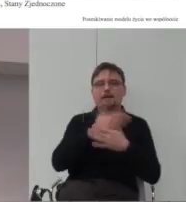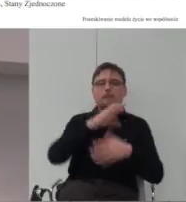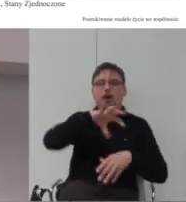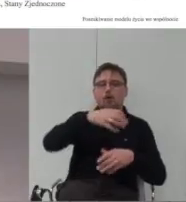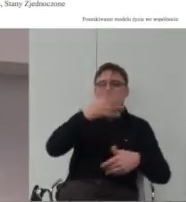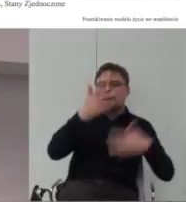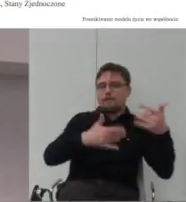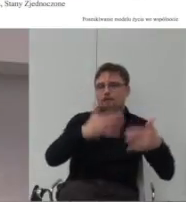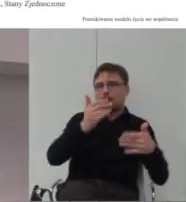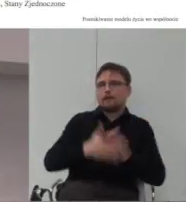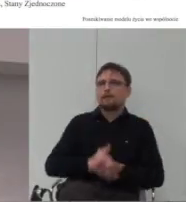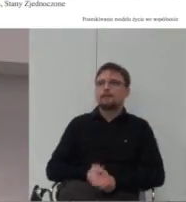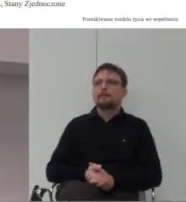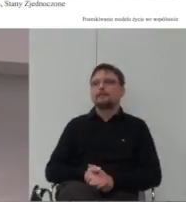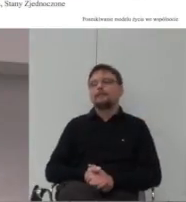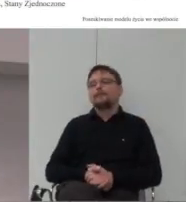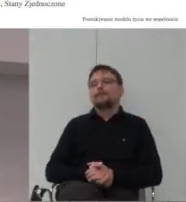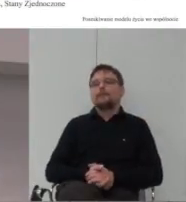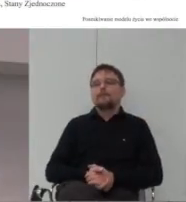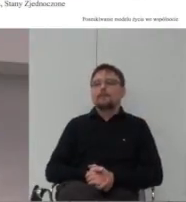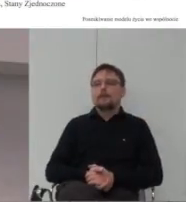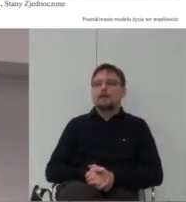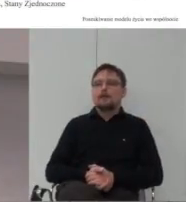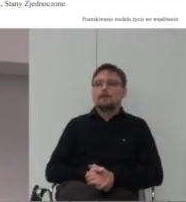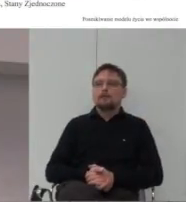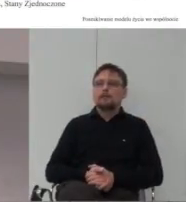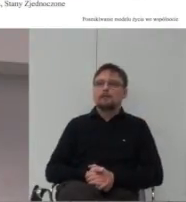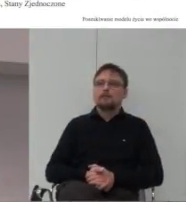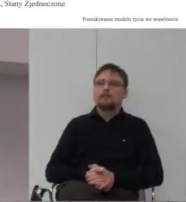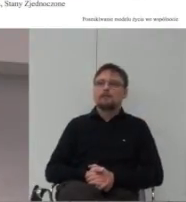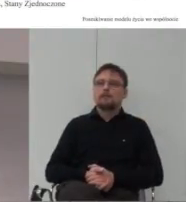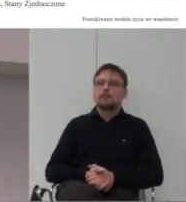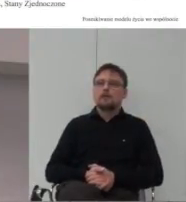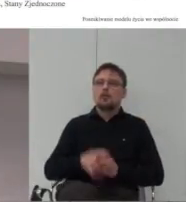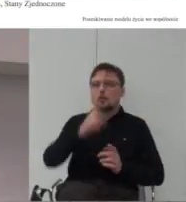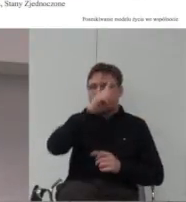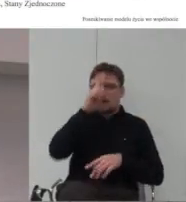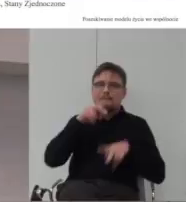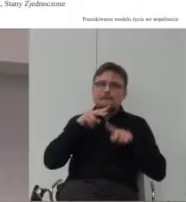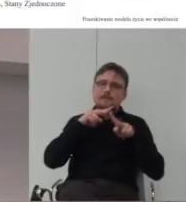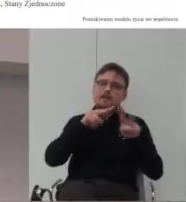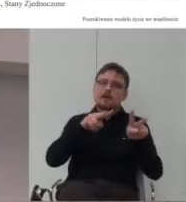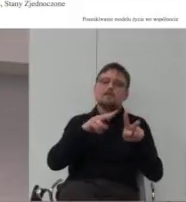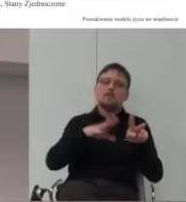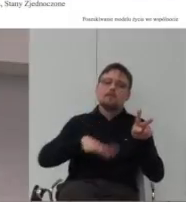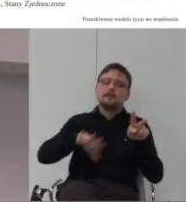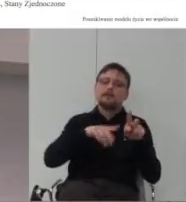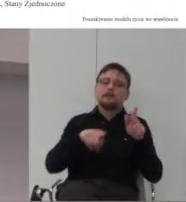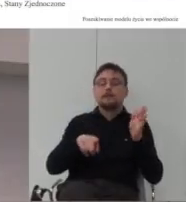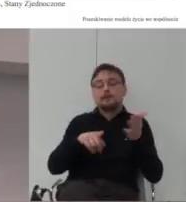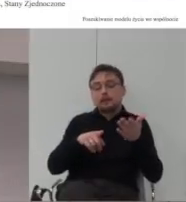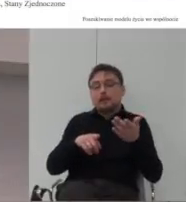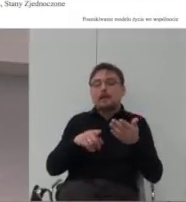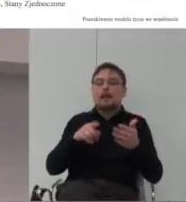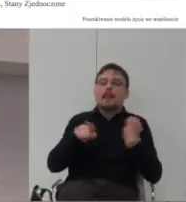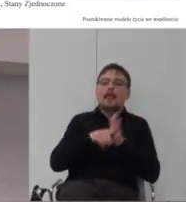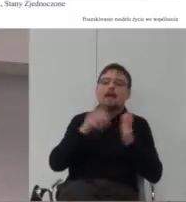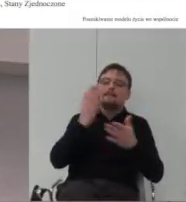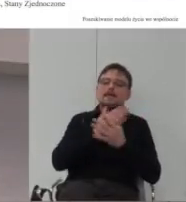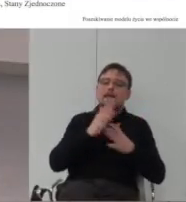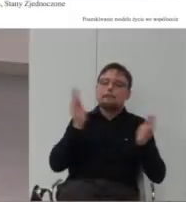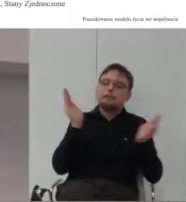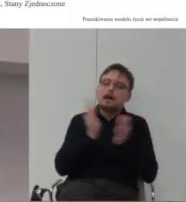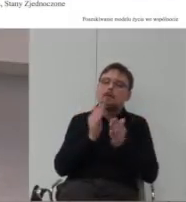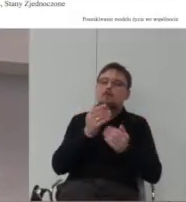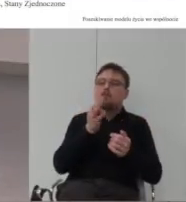i pracują razem nad startupami. Taka tendencja została zauważona przez ludzi wynajmujących